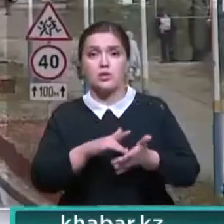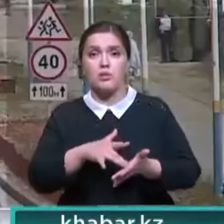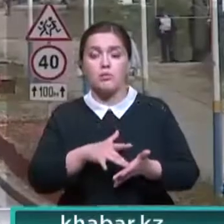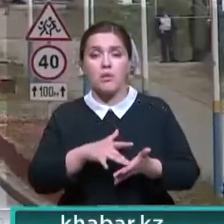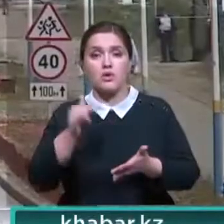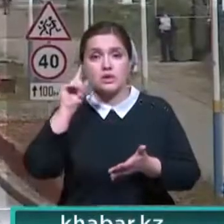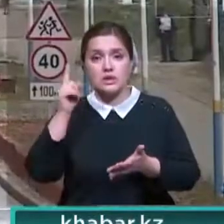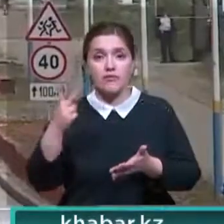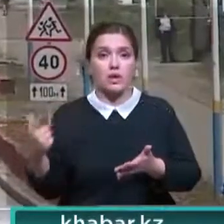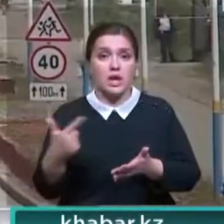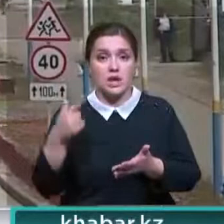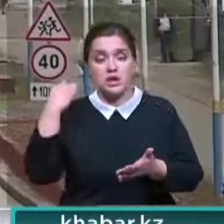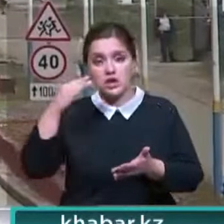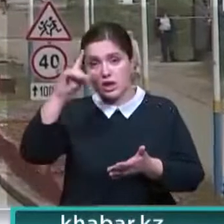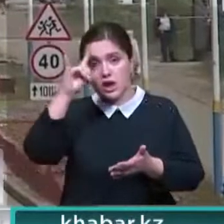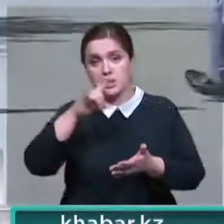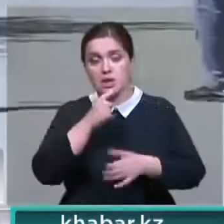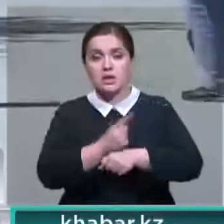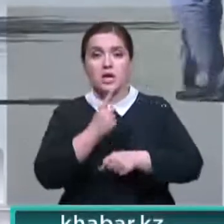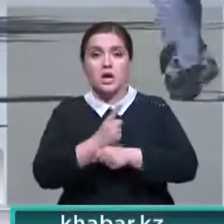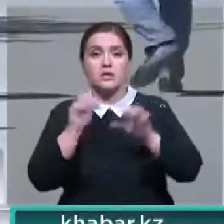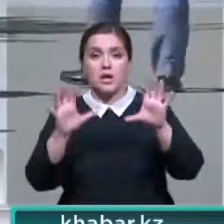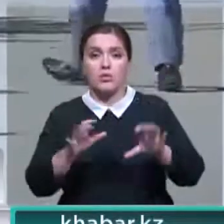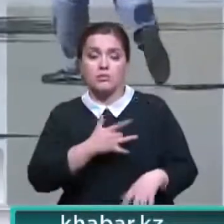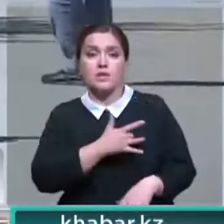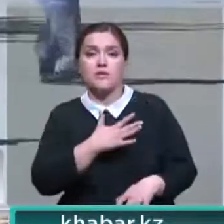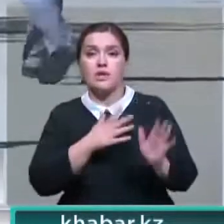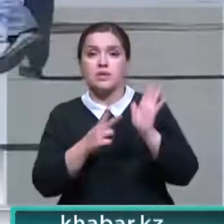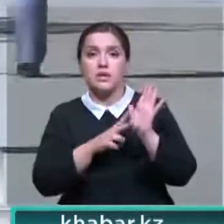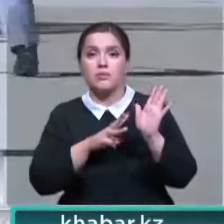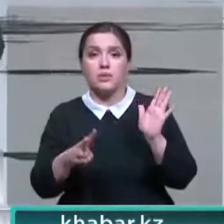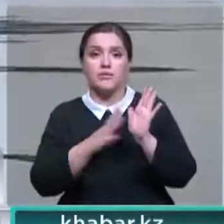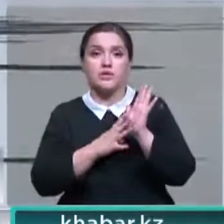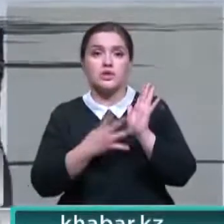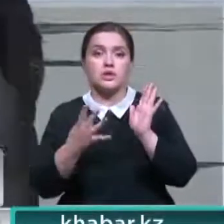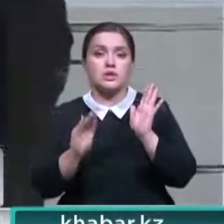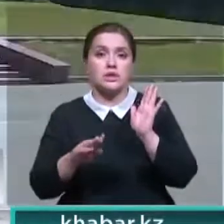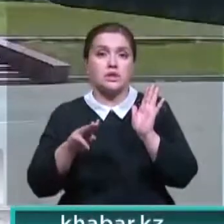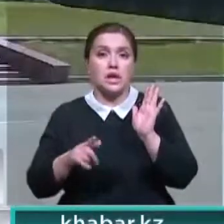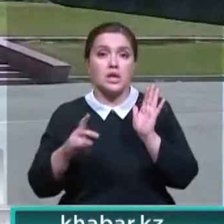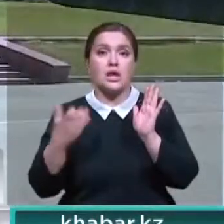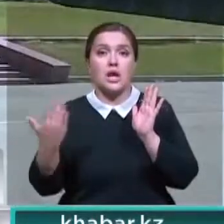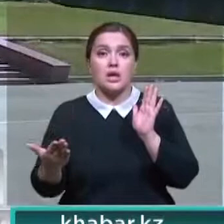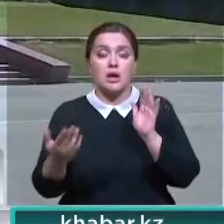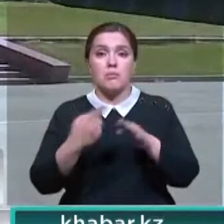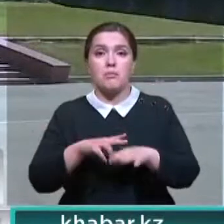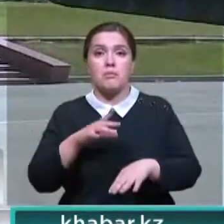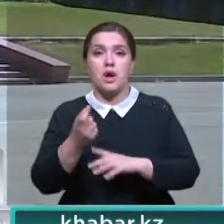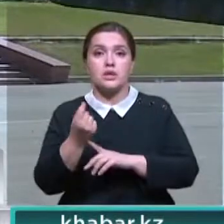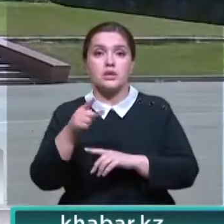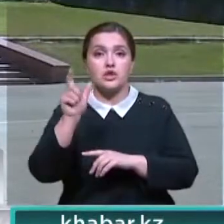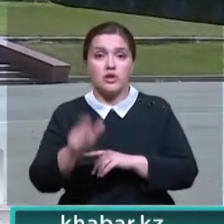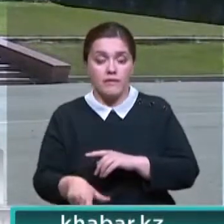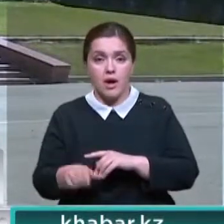известно, двое граждан Таджикистана и Казахстана незаконно присвоили 7 миллионов 94 тысячи тенге. На их удочку